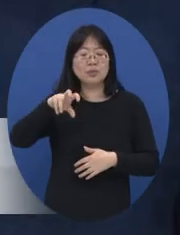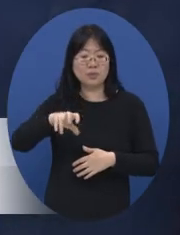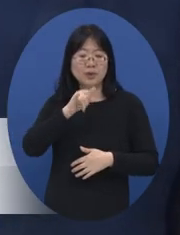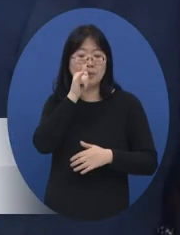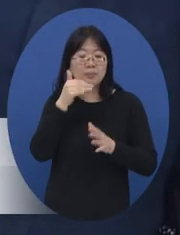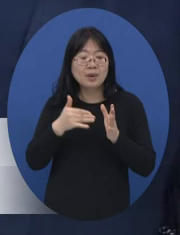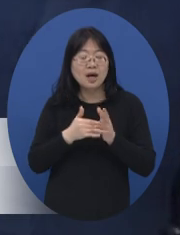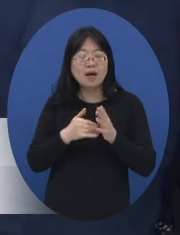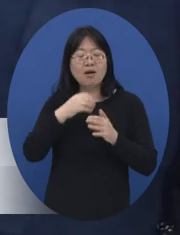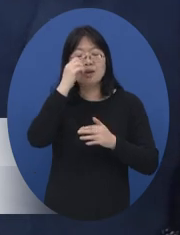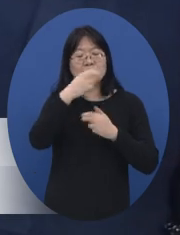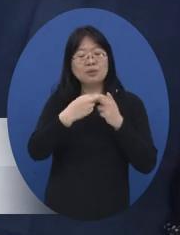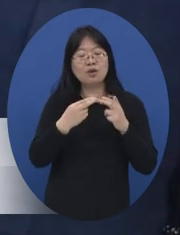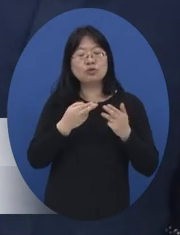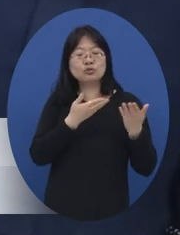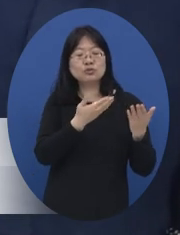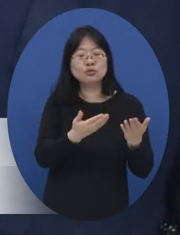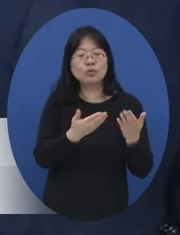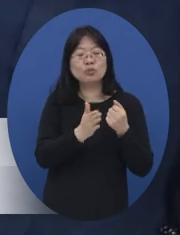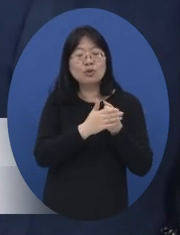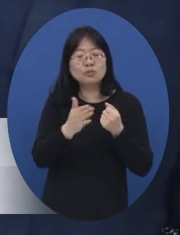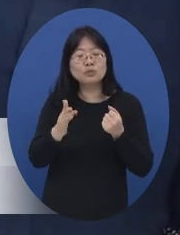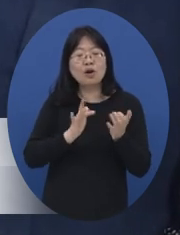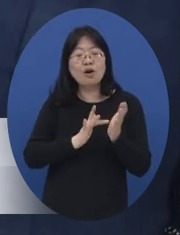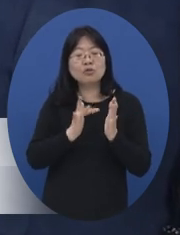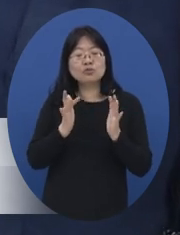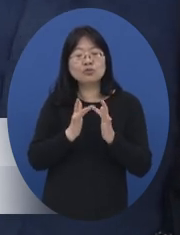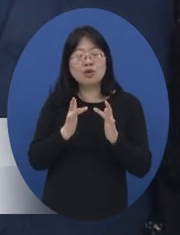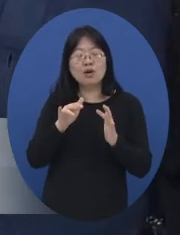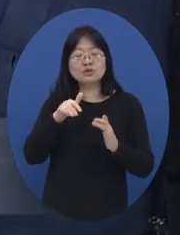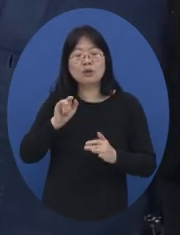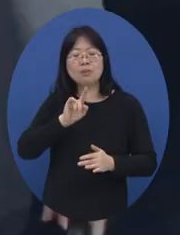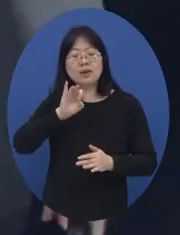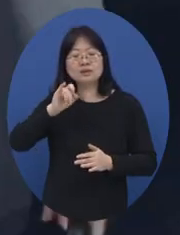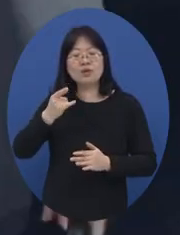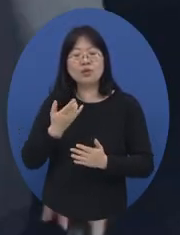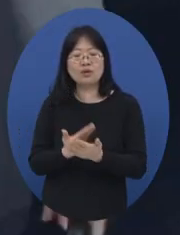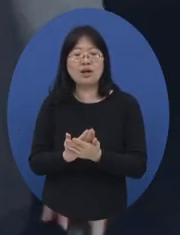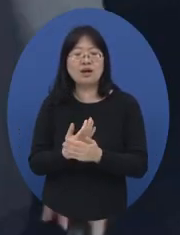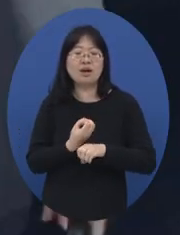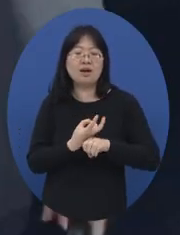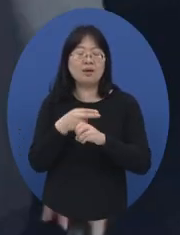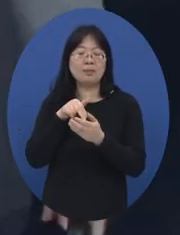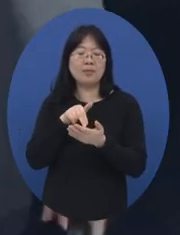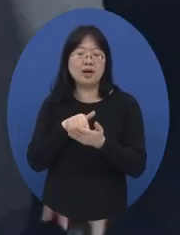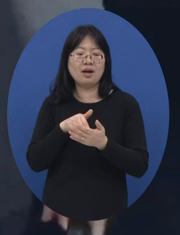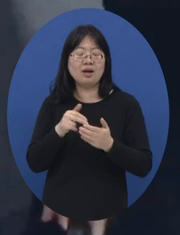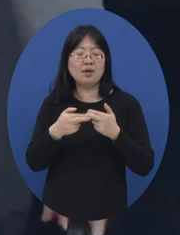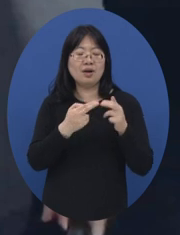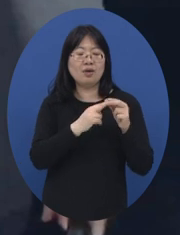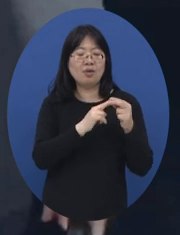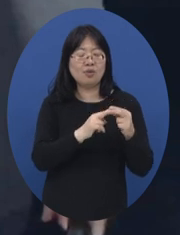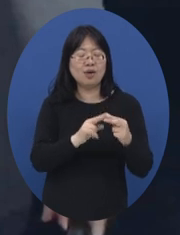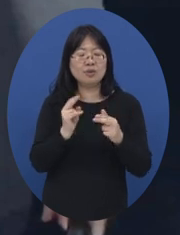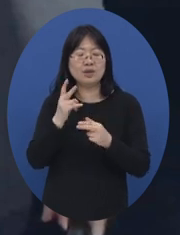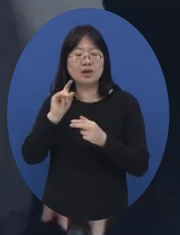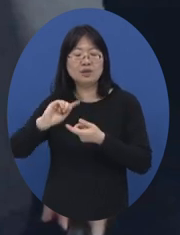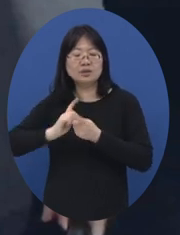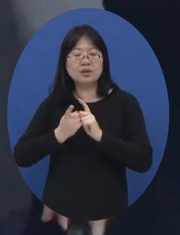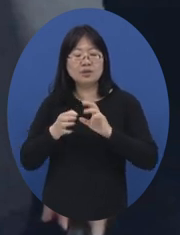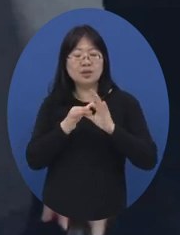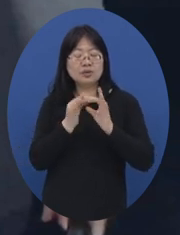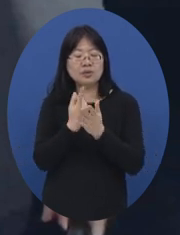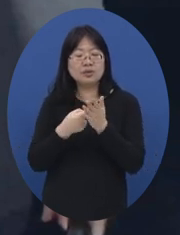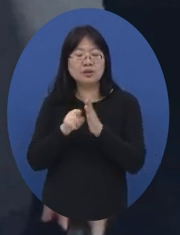네 이제 와 건설 주 단 아이가 거액 세상에서 나 안해 도매업자 는 이들 병원과 요양원 이 서로 연결될 수